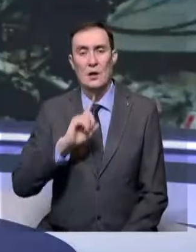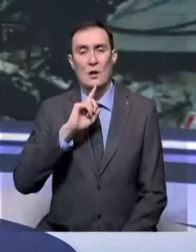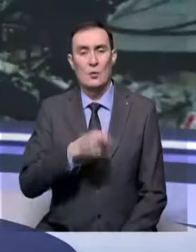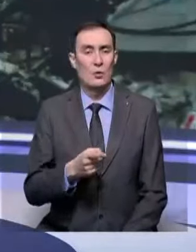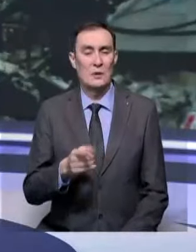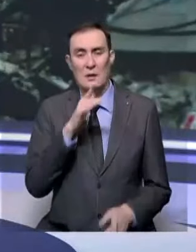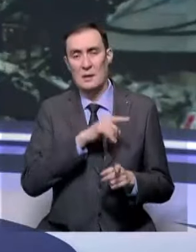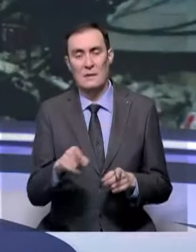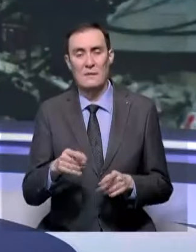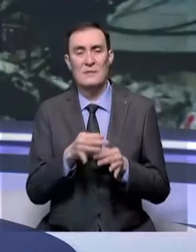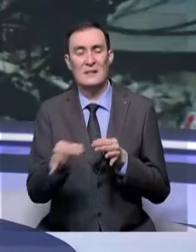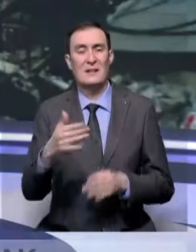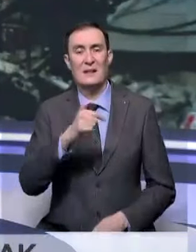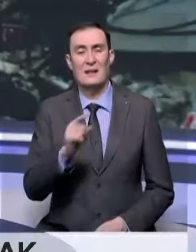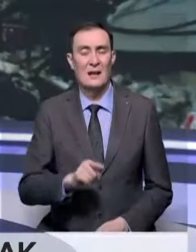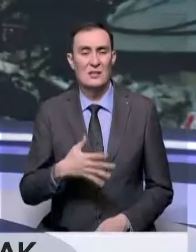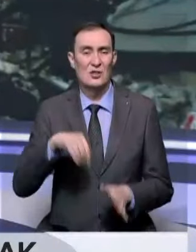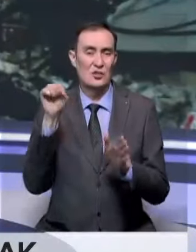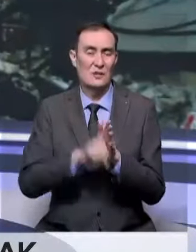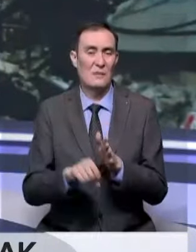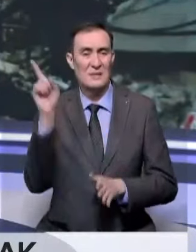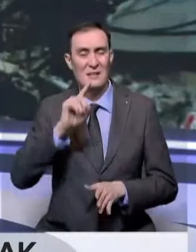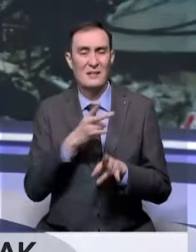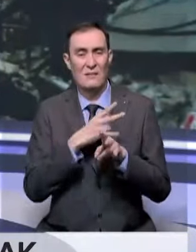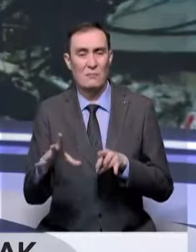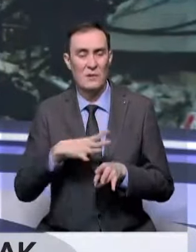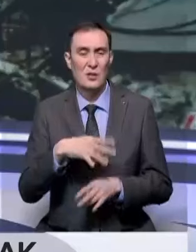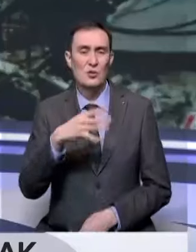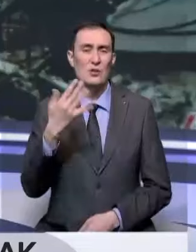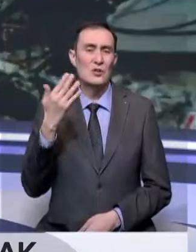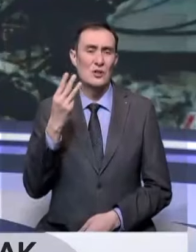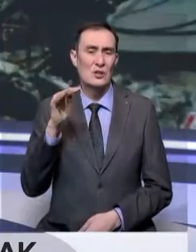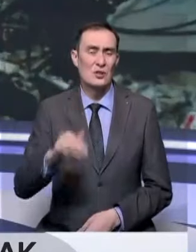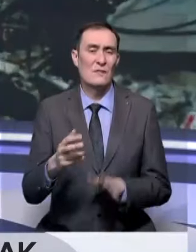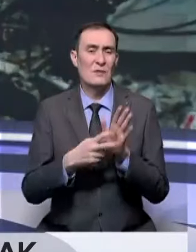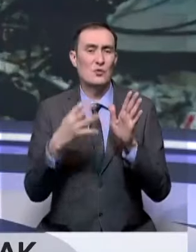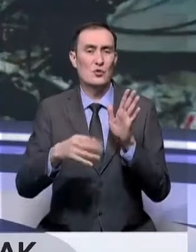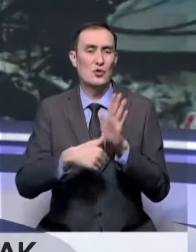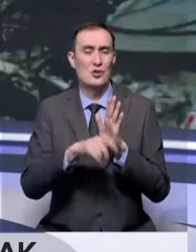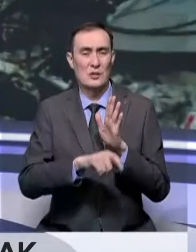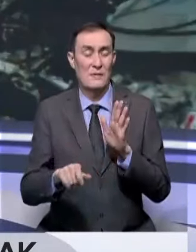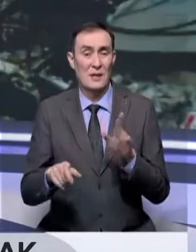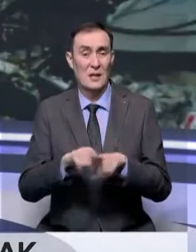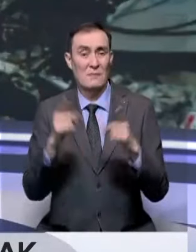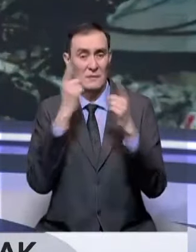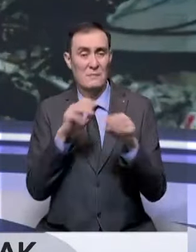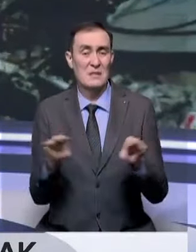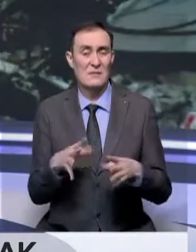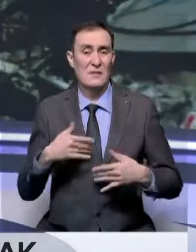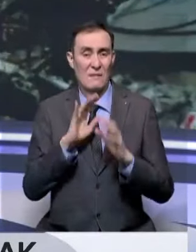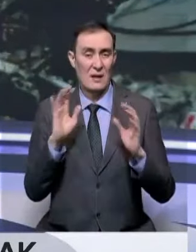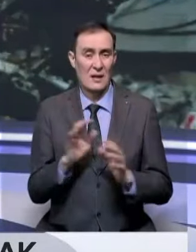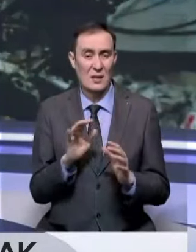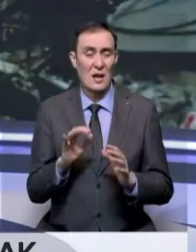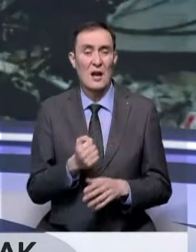за год в секторе газа жертвами израильских Атак стали 4384 6 палестинцев данные приводит Министерство